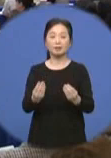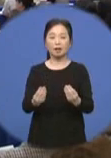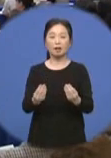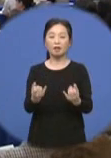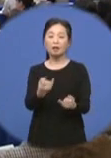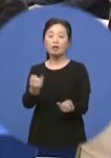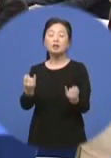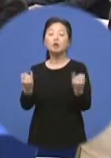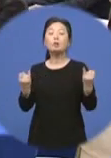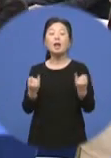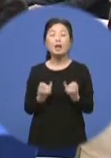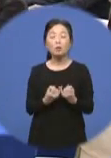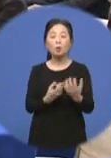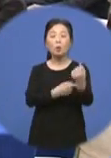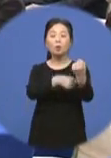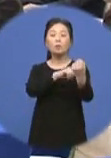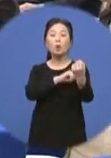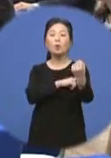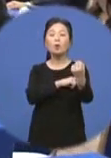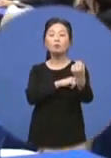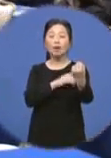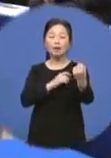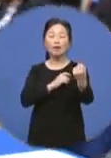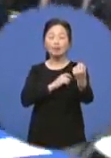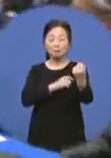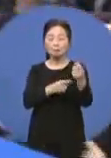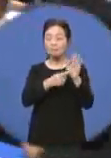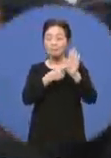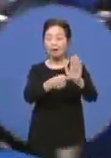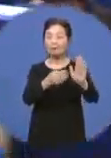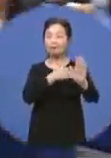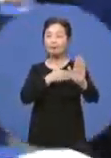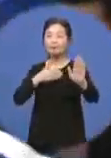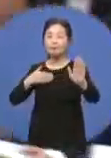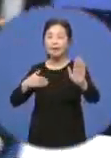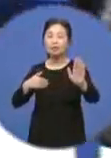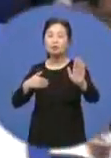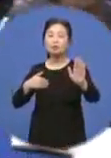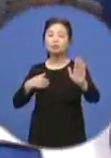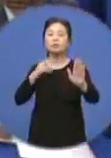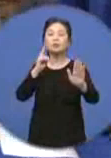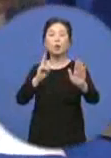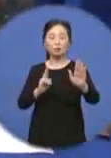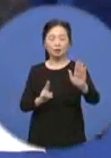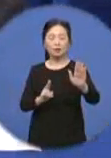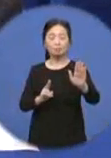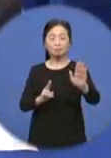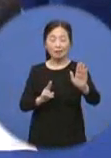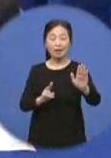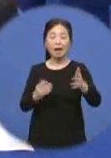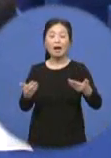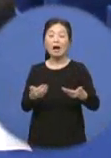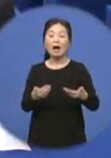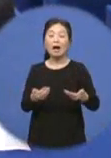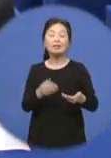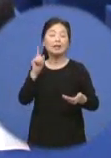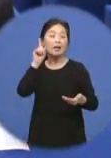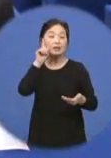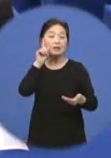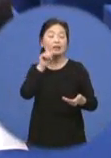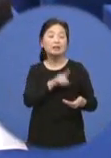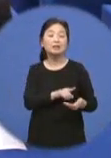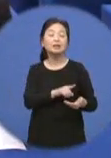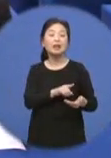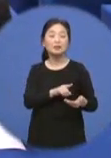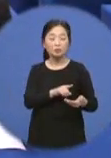が十分に発揮できる取り組みや、女性が継続して働きやすい職場環境の整備に取り組む企